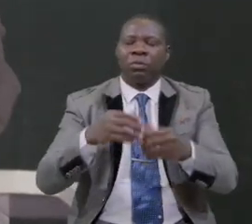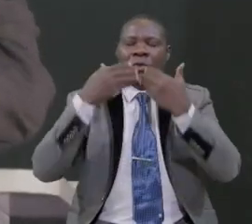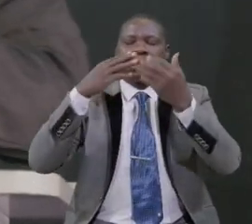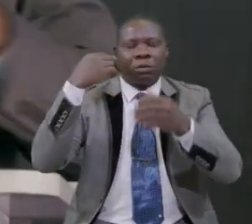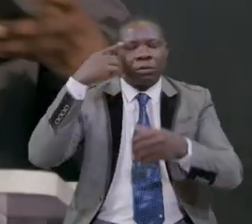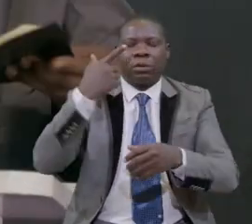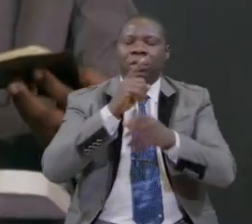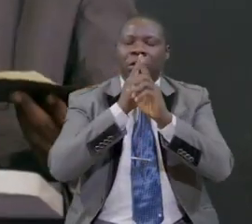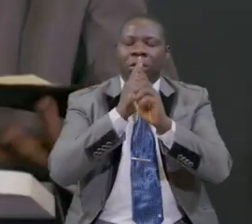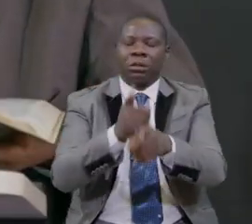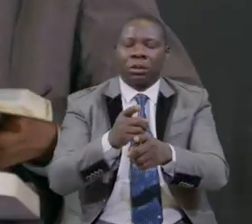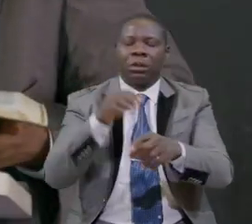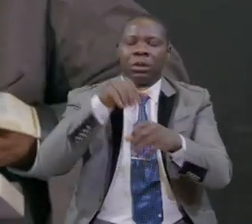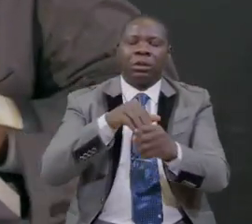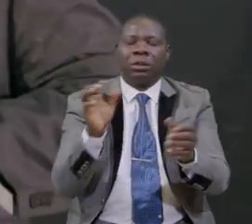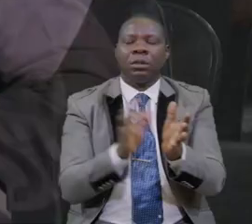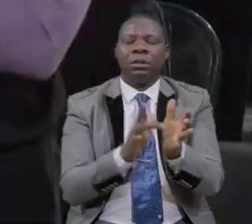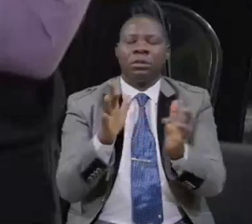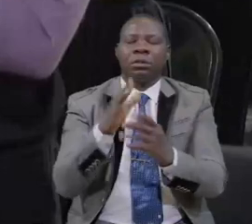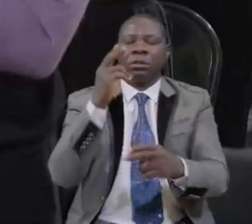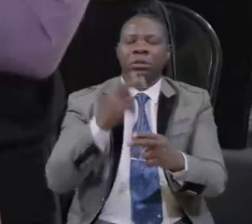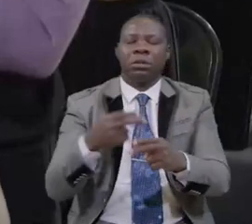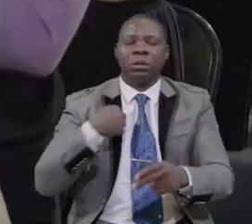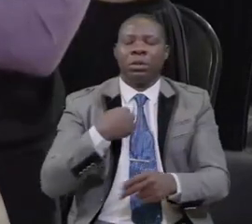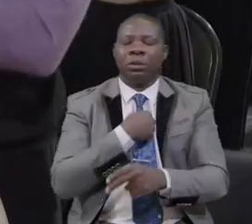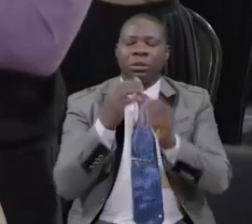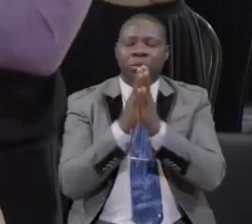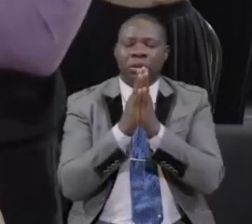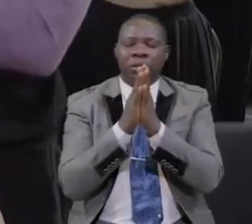l'exaucement. Au nom de Jésus, nous prions.